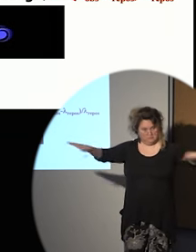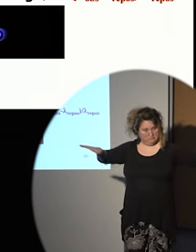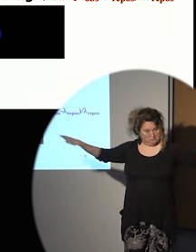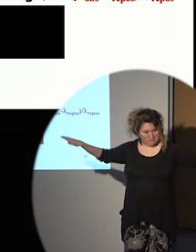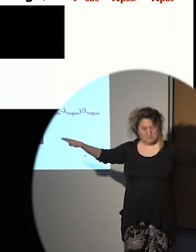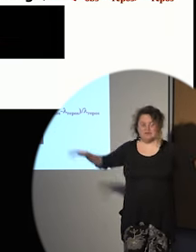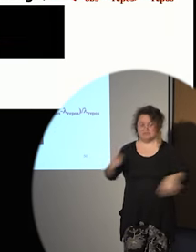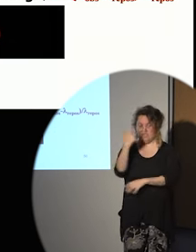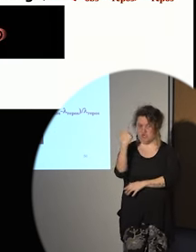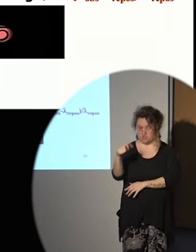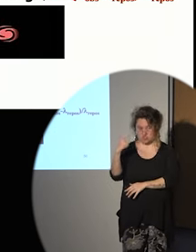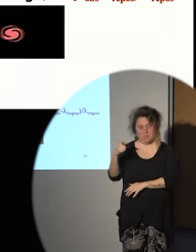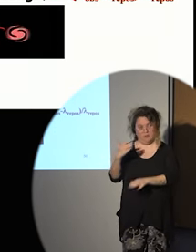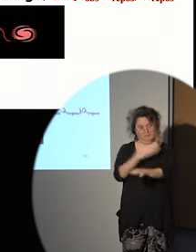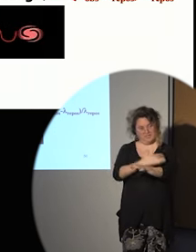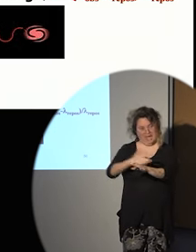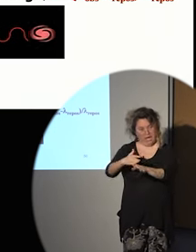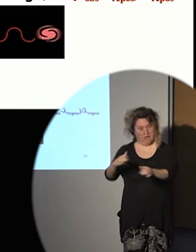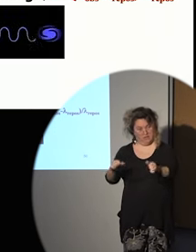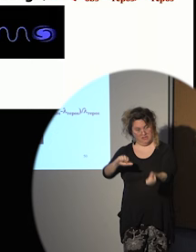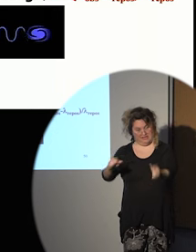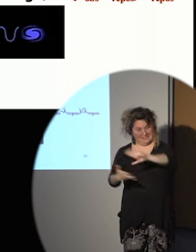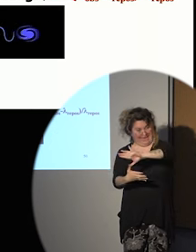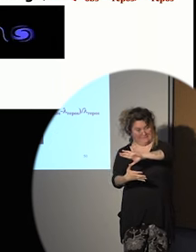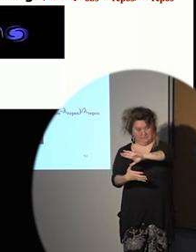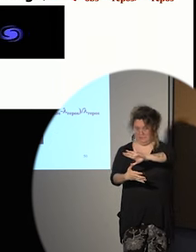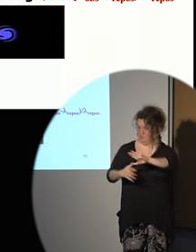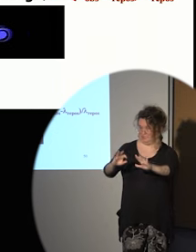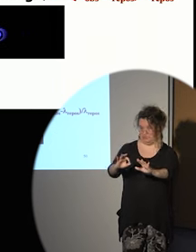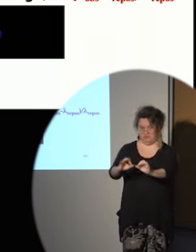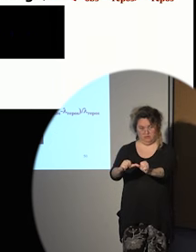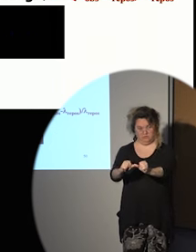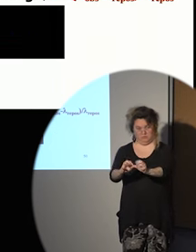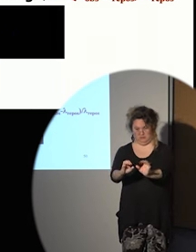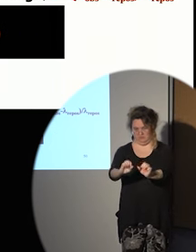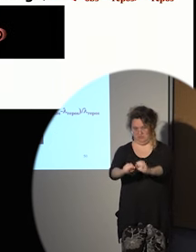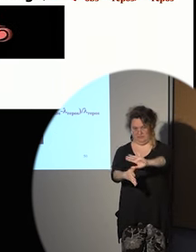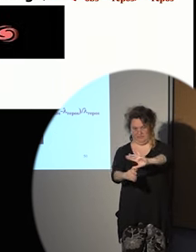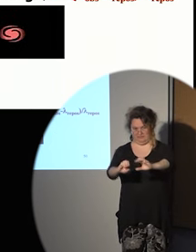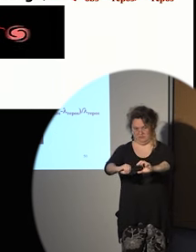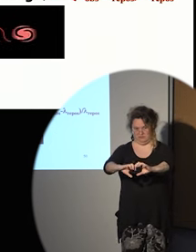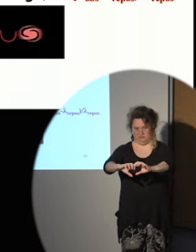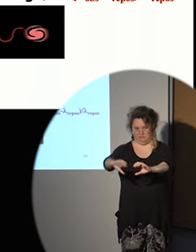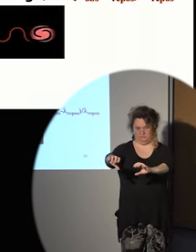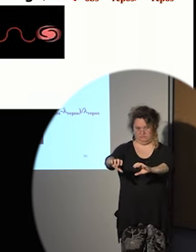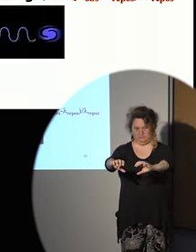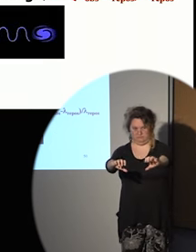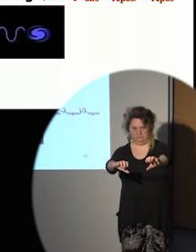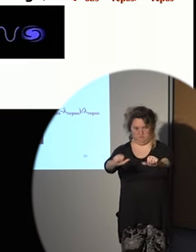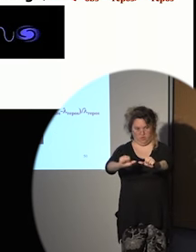pour l'extraordinaire majorité d'entre elles, s'éloignent les unes des autres. Alors une des exceptions, c'était Andromède, vous vous souvenez.